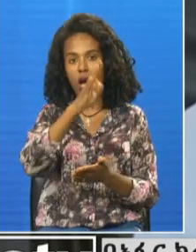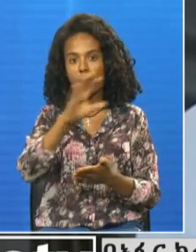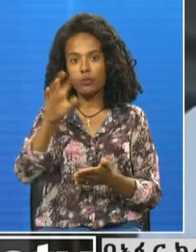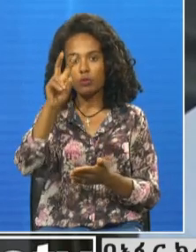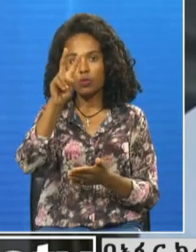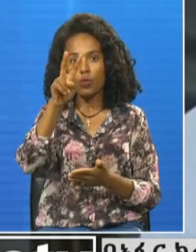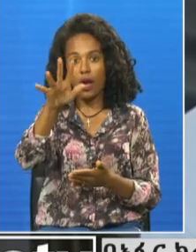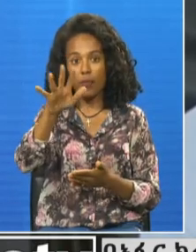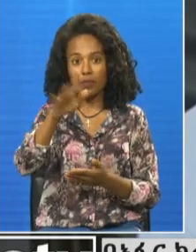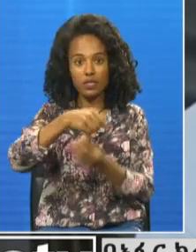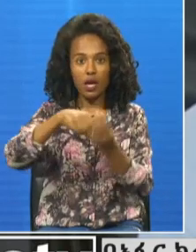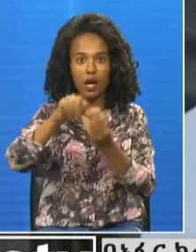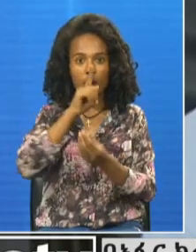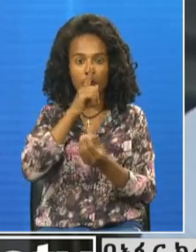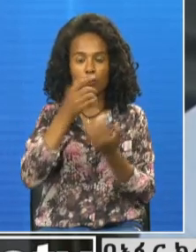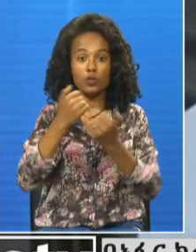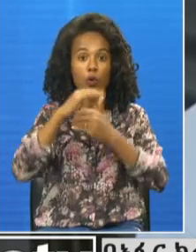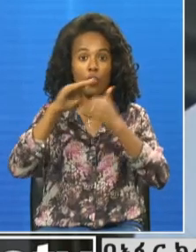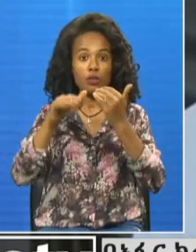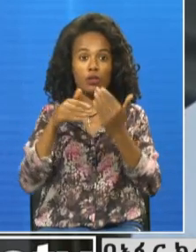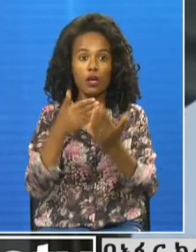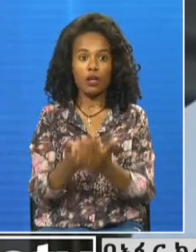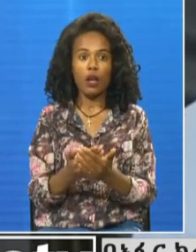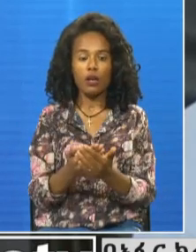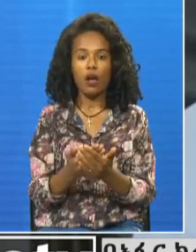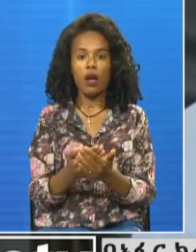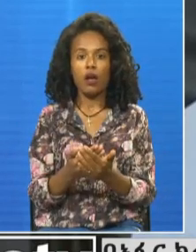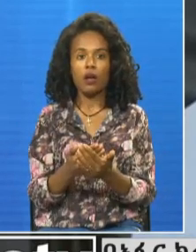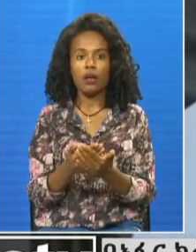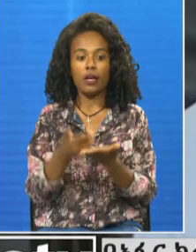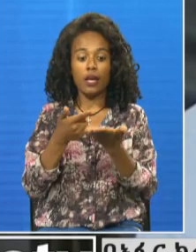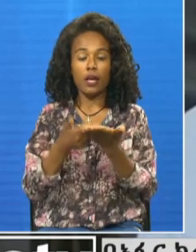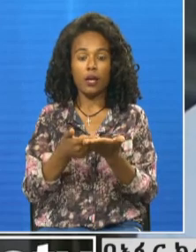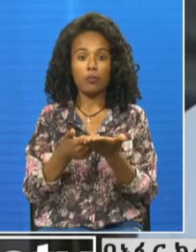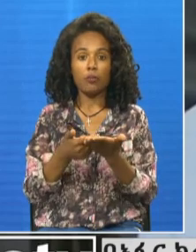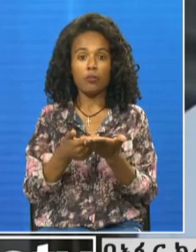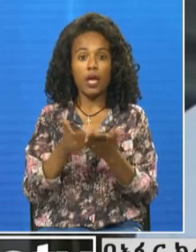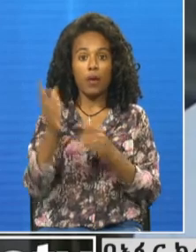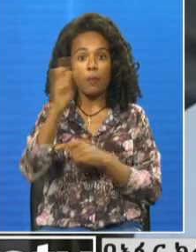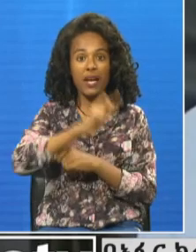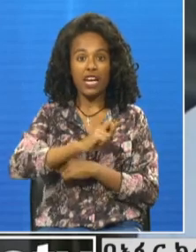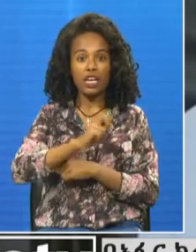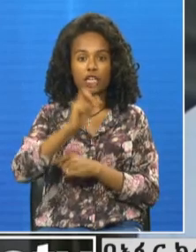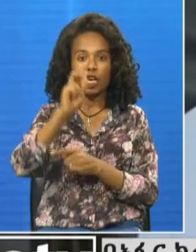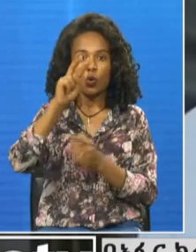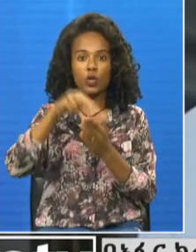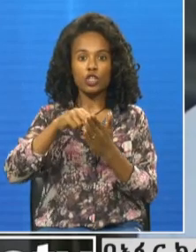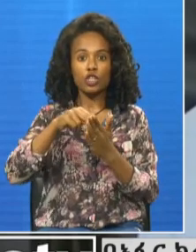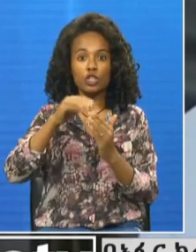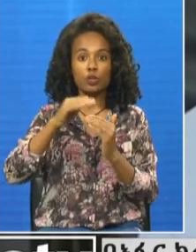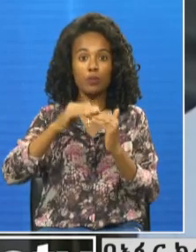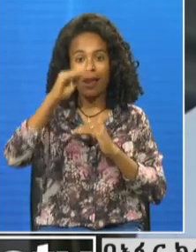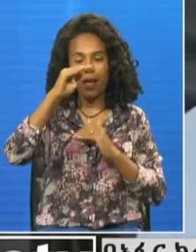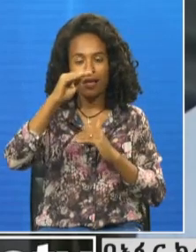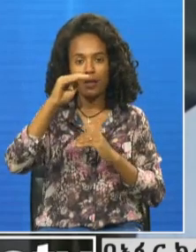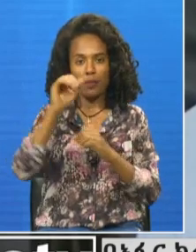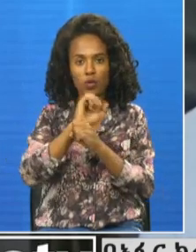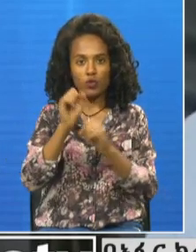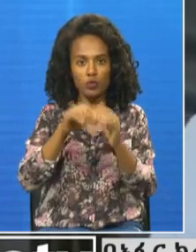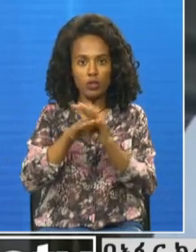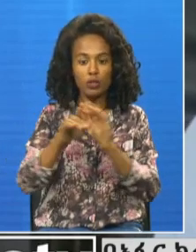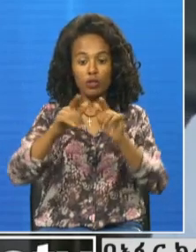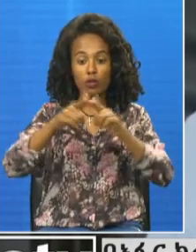ባጃጅ ይዞ የነበረው ከነ ባጃጁ ነው አንደኛውም የመጣው። ስለዚህ 15 ሰዎች ዳይሬክት እሱ ጋር ንክኪ የነበራቸው